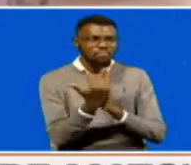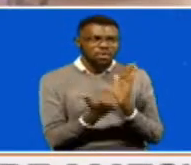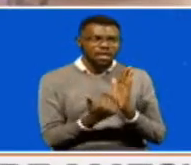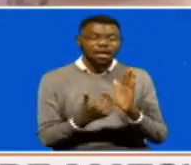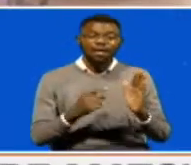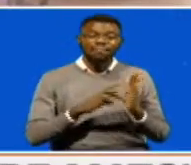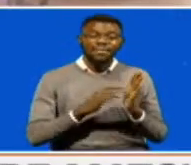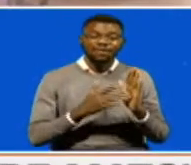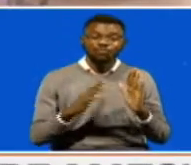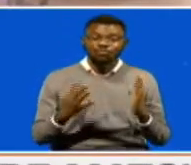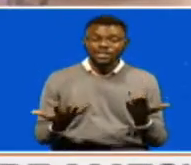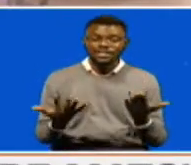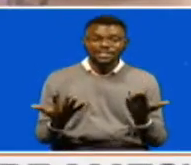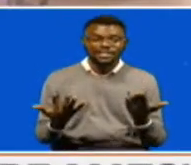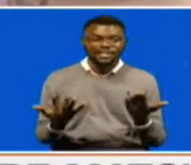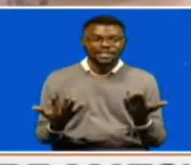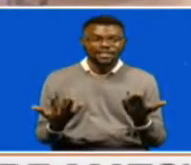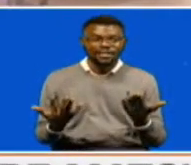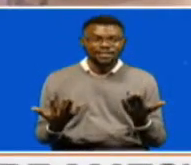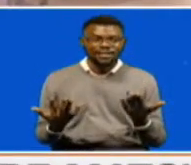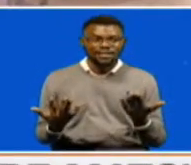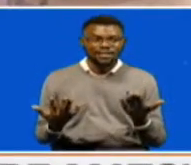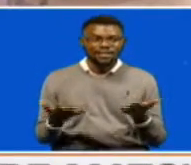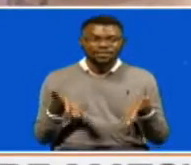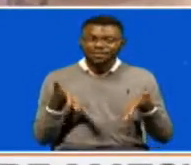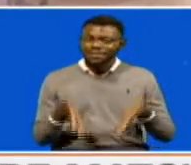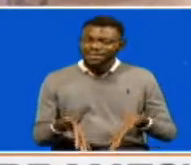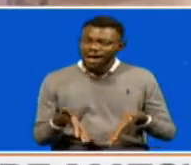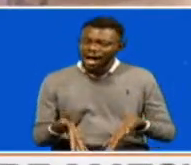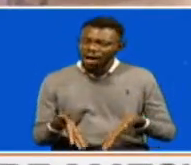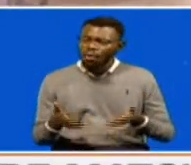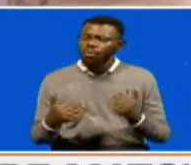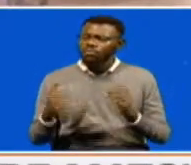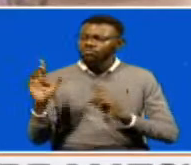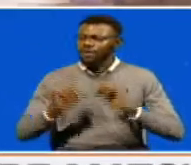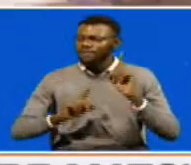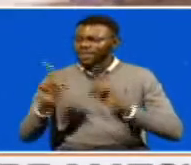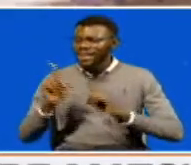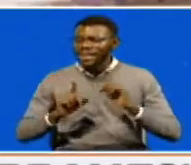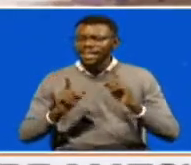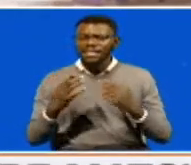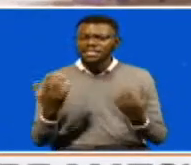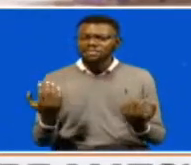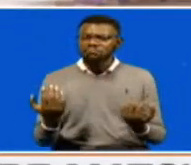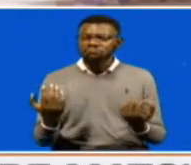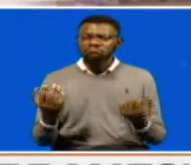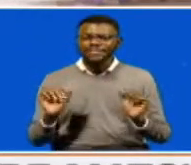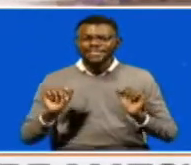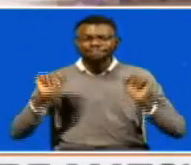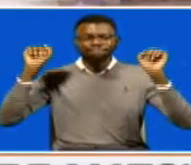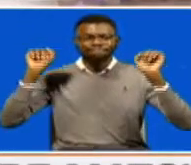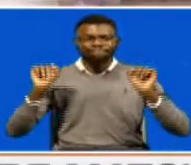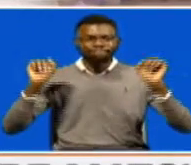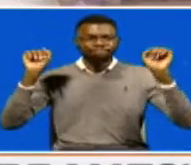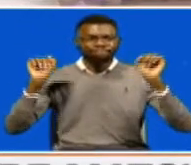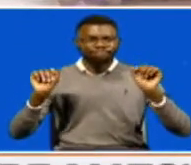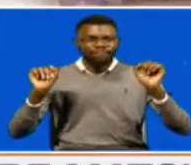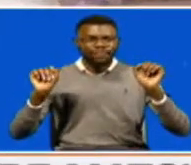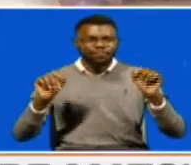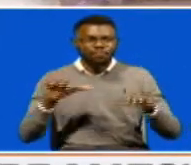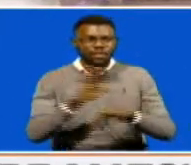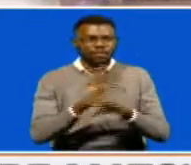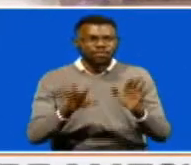Hiyo ni kumaanisha shughuli zote kuhusu michezo, usafiri, gym, shughuli zote.